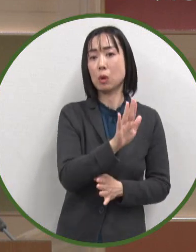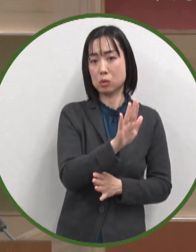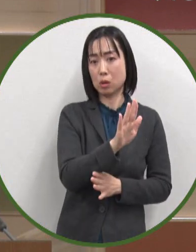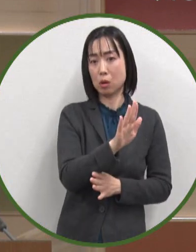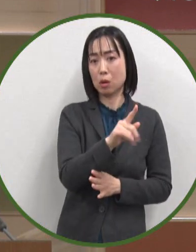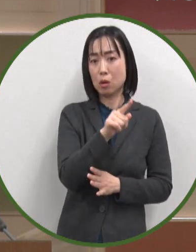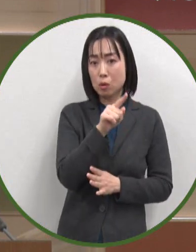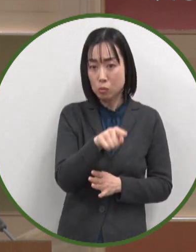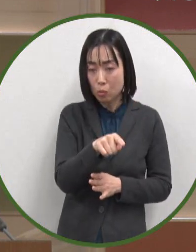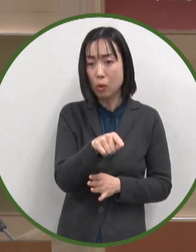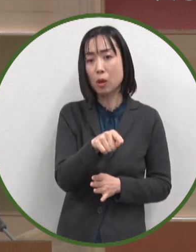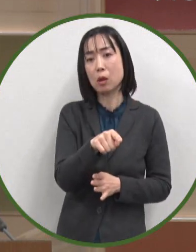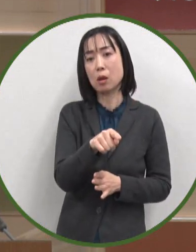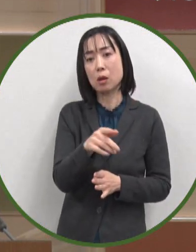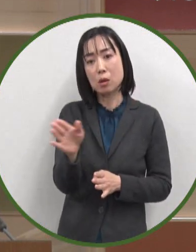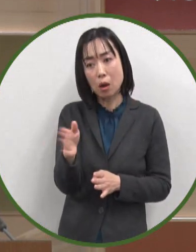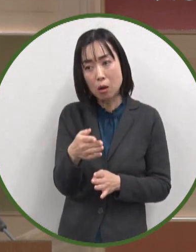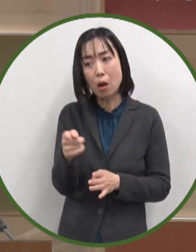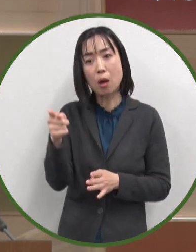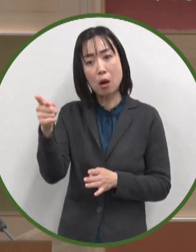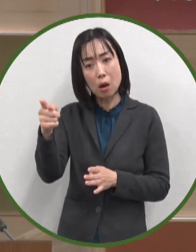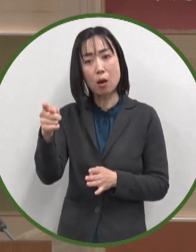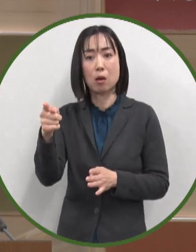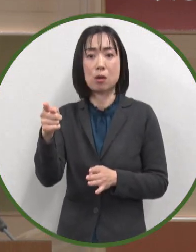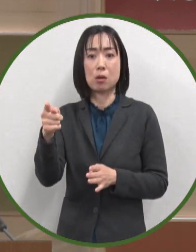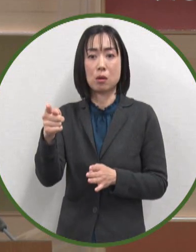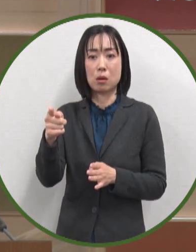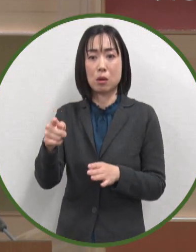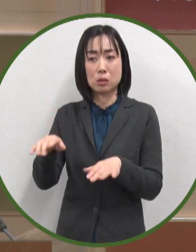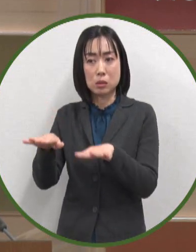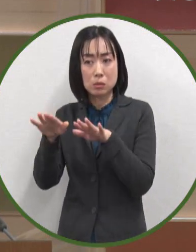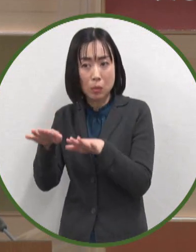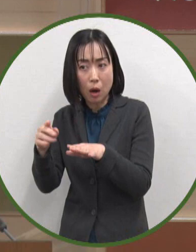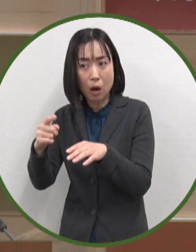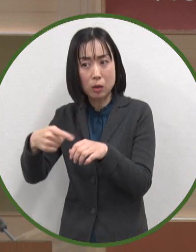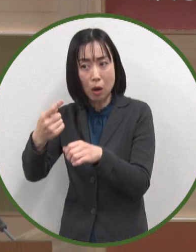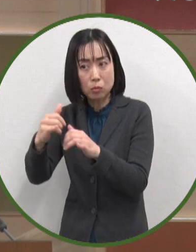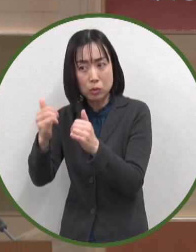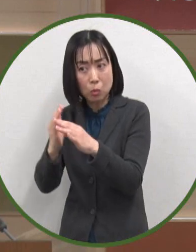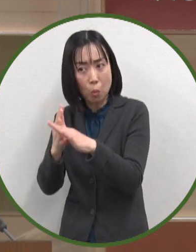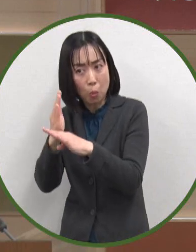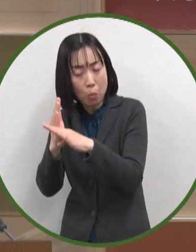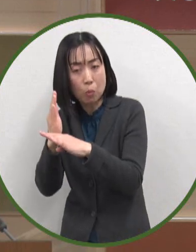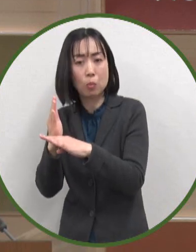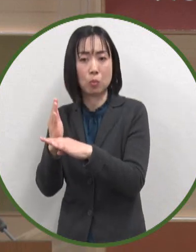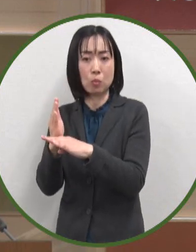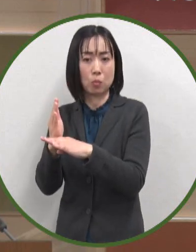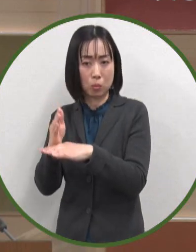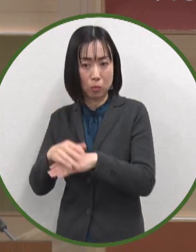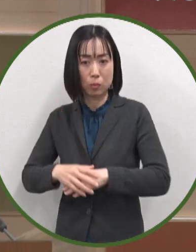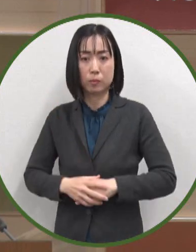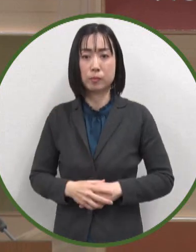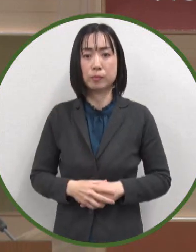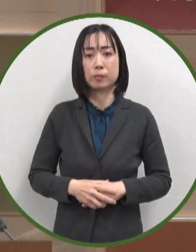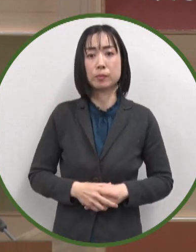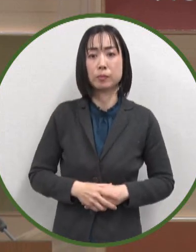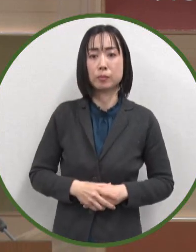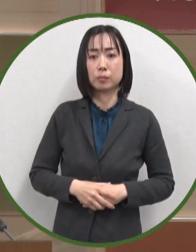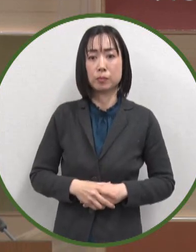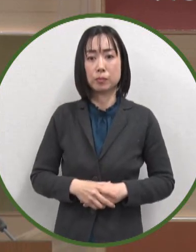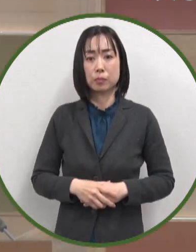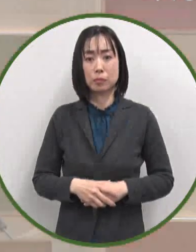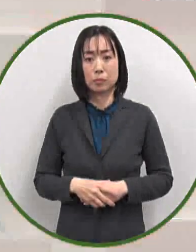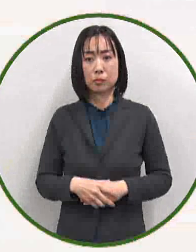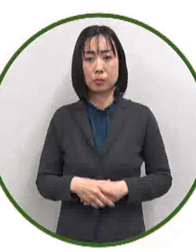日ぶりとなります。このことからも非常に厳しい状況であるということがご理解いただけるかと思います。